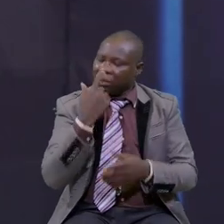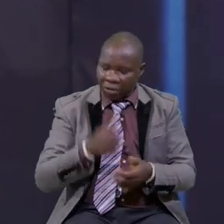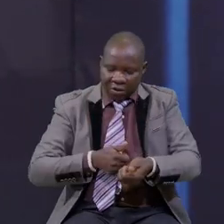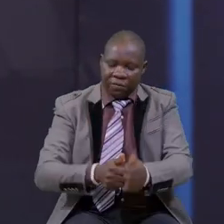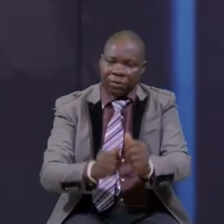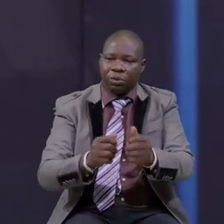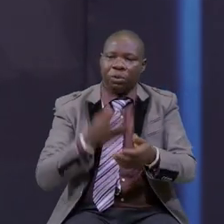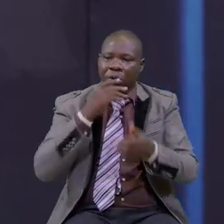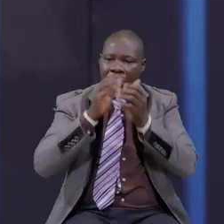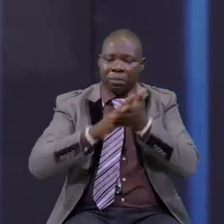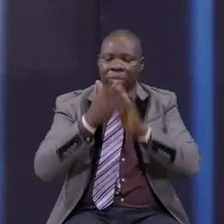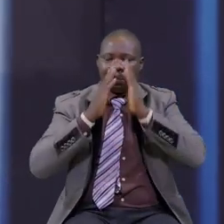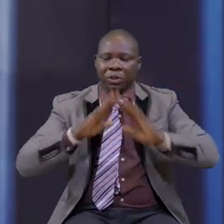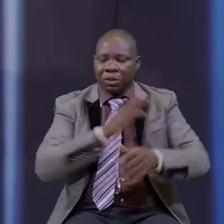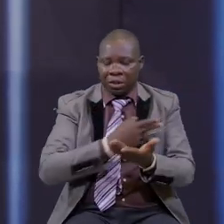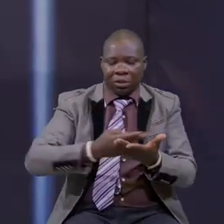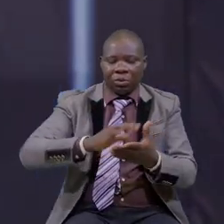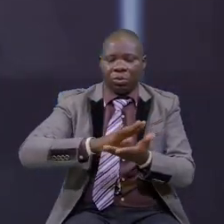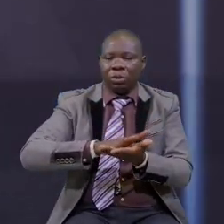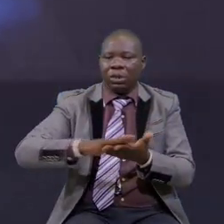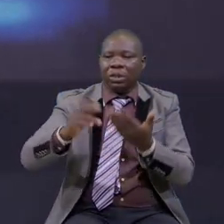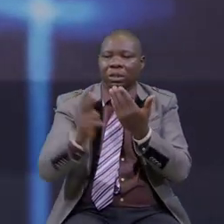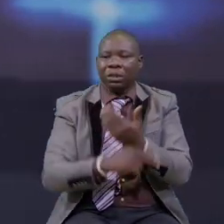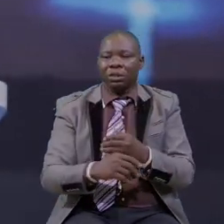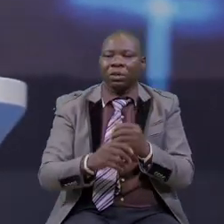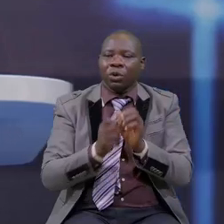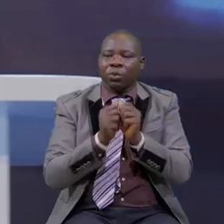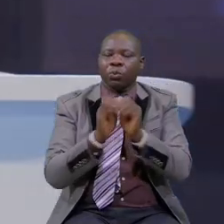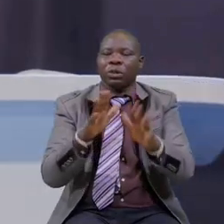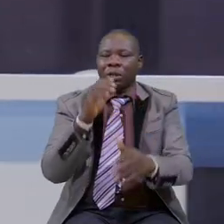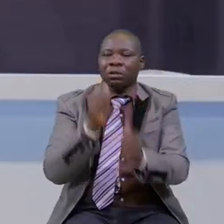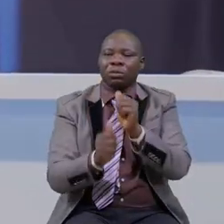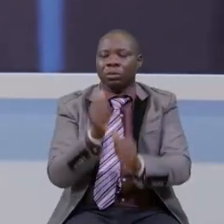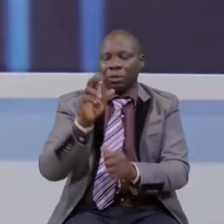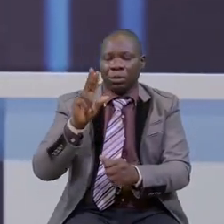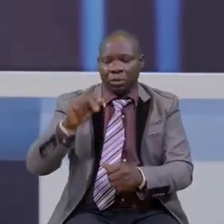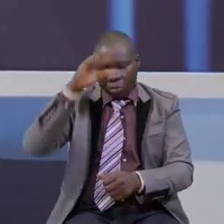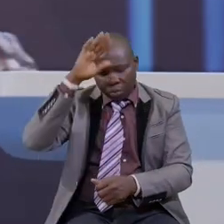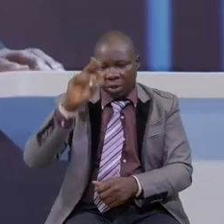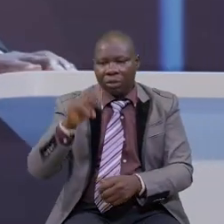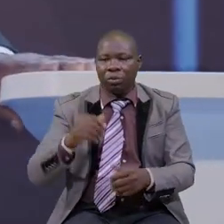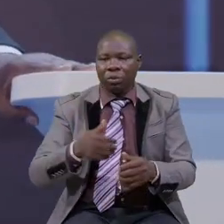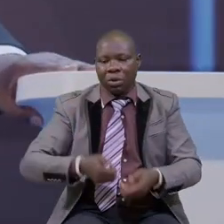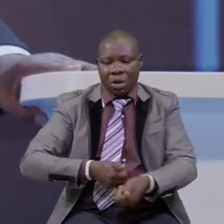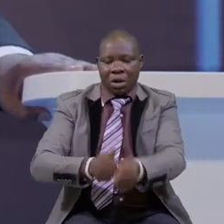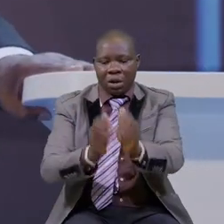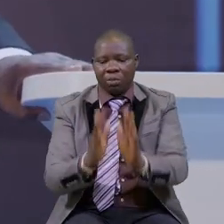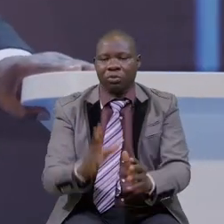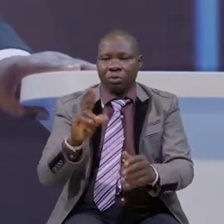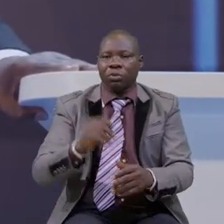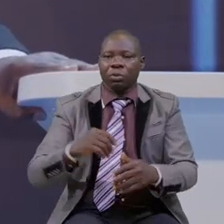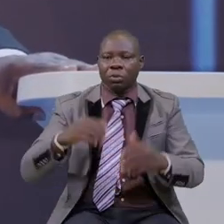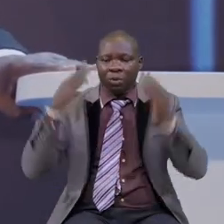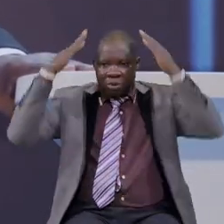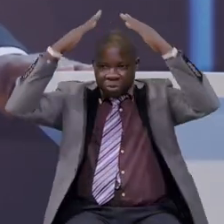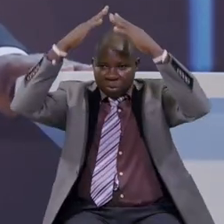sanctification, sans laquelle personne, paix, aucun apôtre, aucun évêque, aucun pasteur,